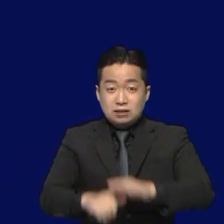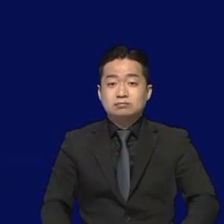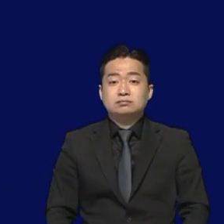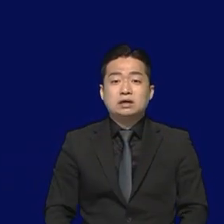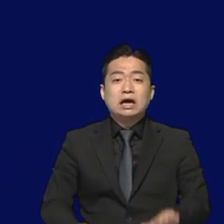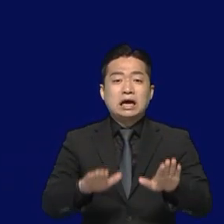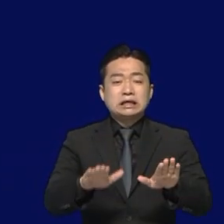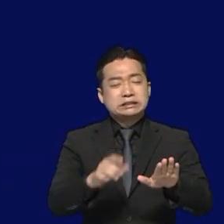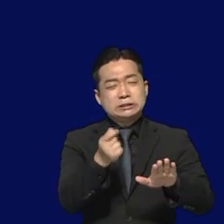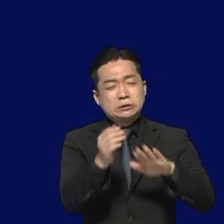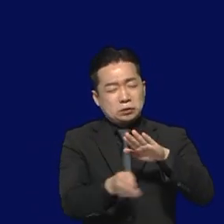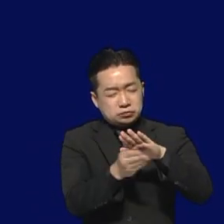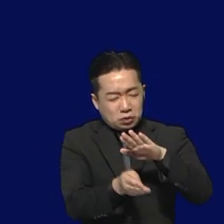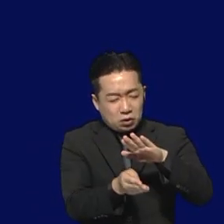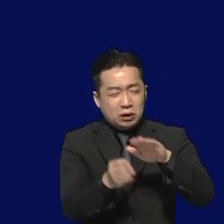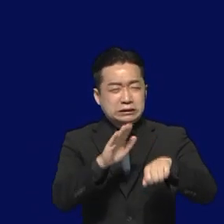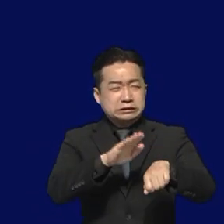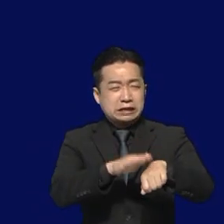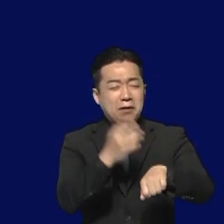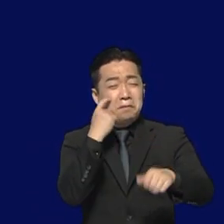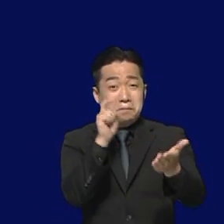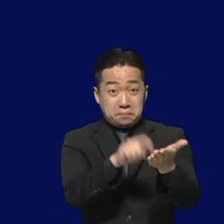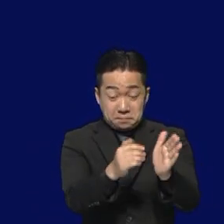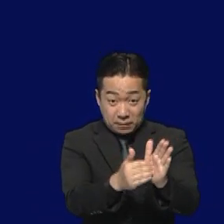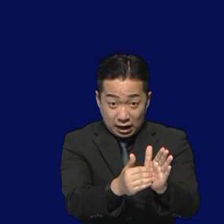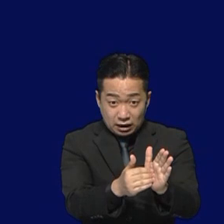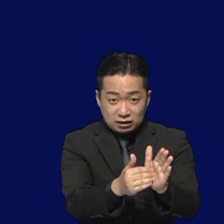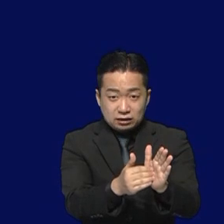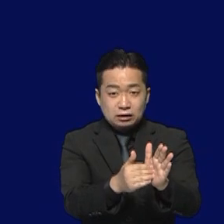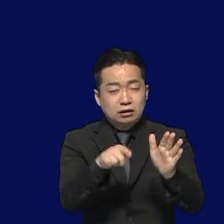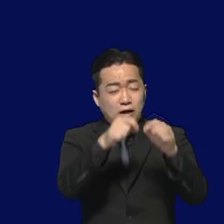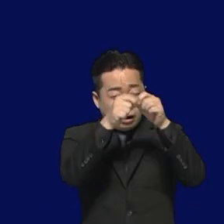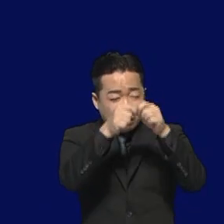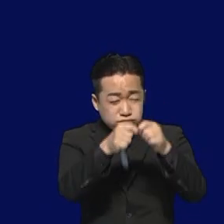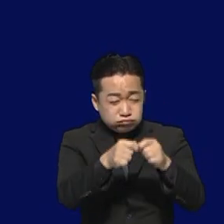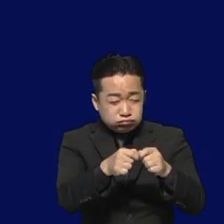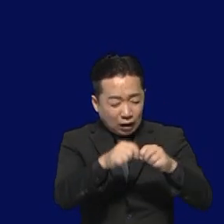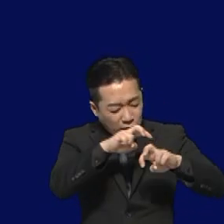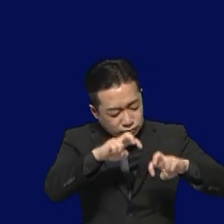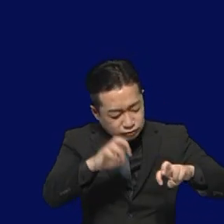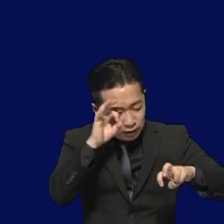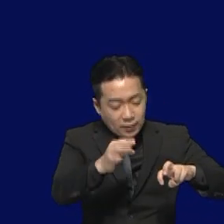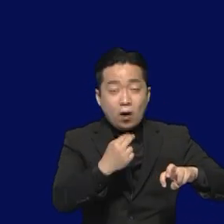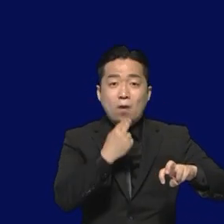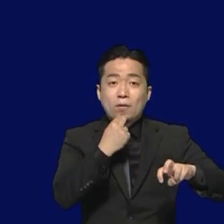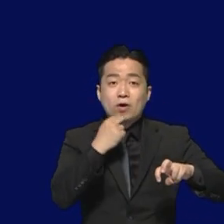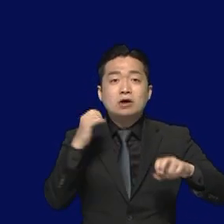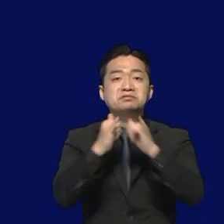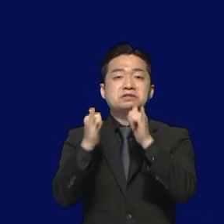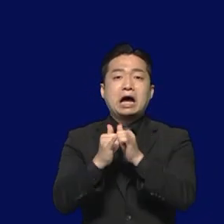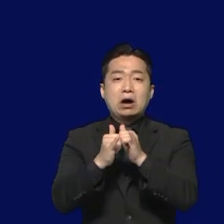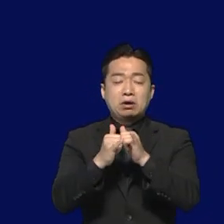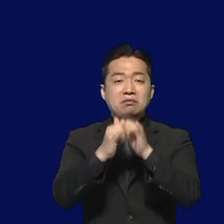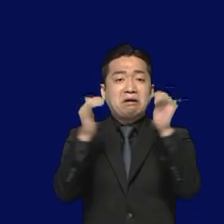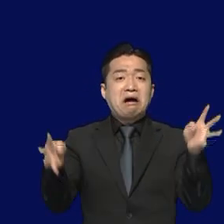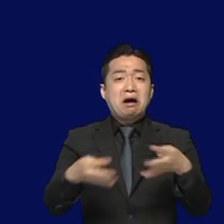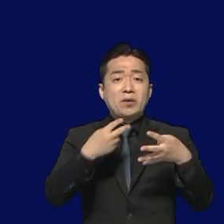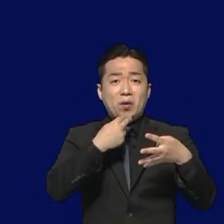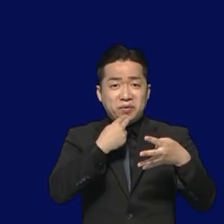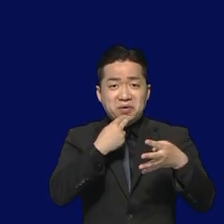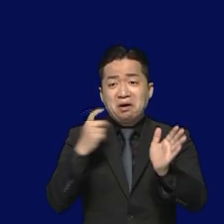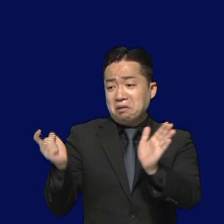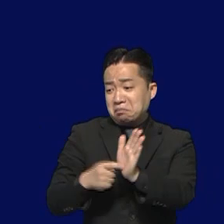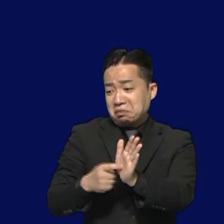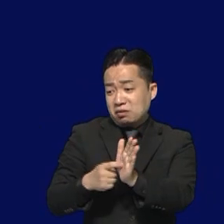대응의 부작용과 허점이 드러났는데 이에 대한 면밀한 분석과 사회적 합의 없이 급하게 추가 입법되면